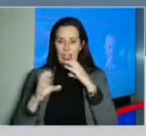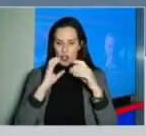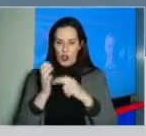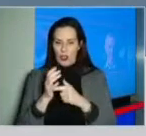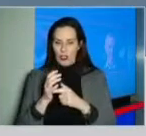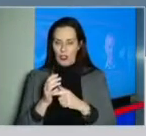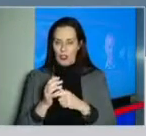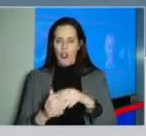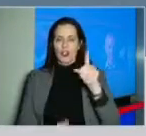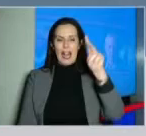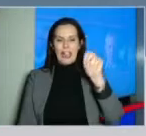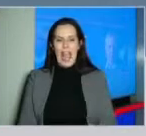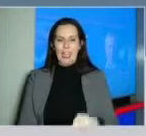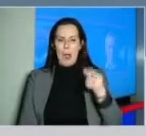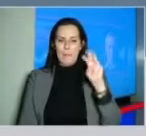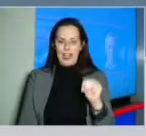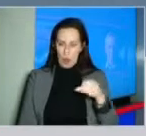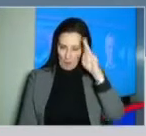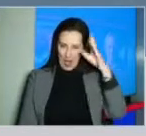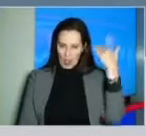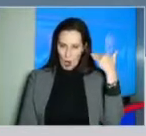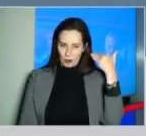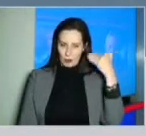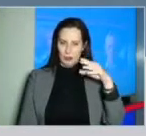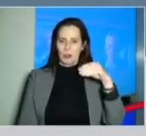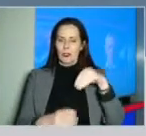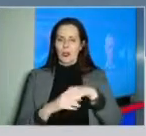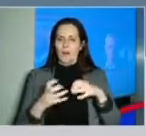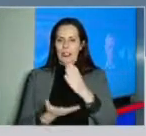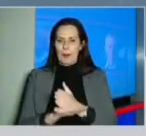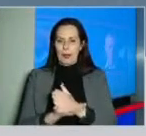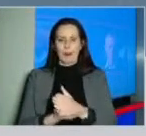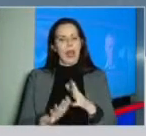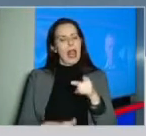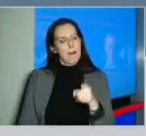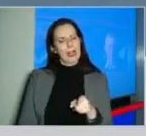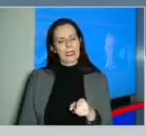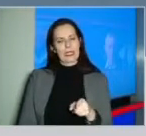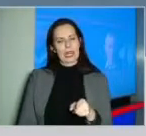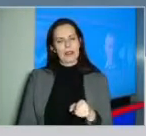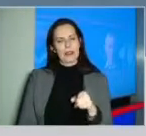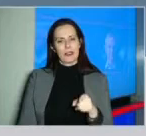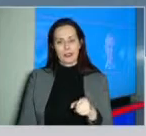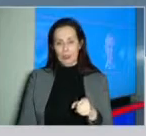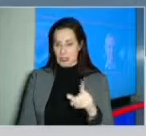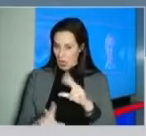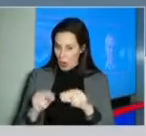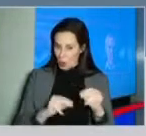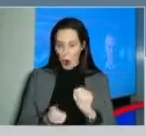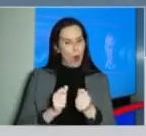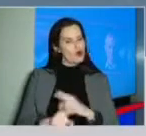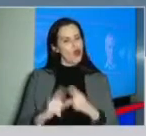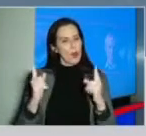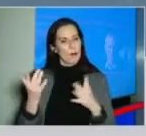של דן מרידור, שליווה אותו אל תוך מפלגת המרכז. נכון. למה זה דומה או שאולי זה לא